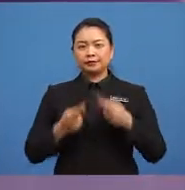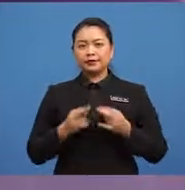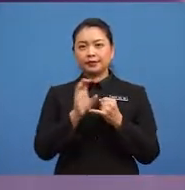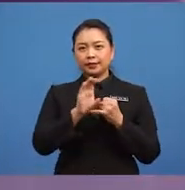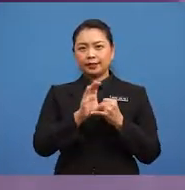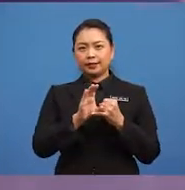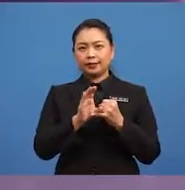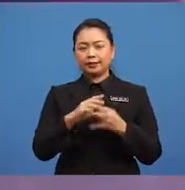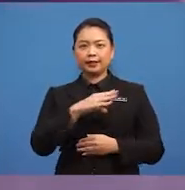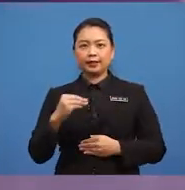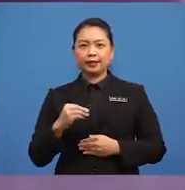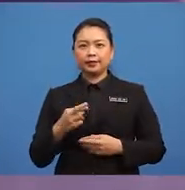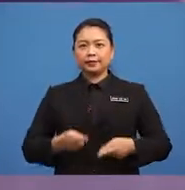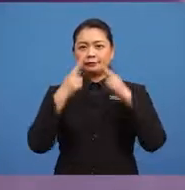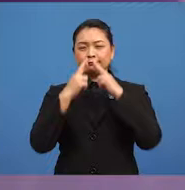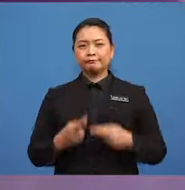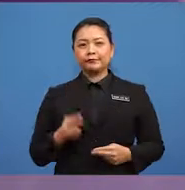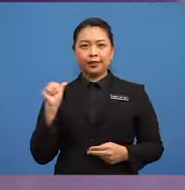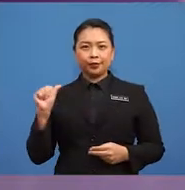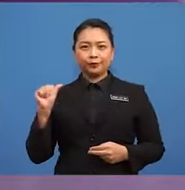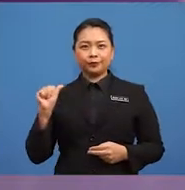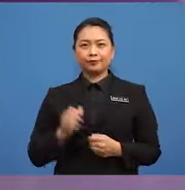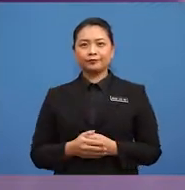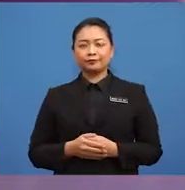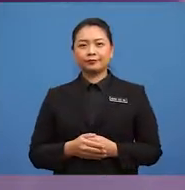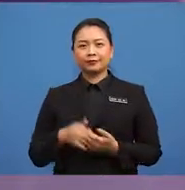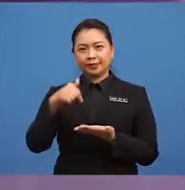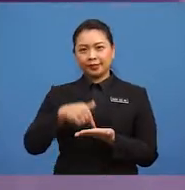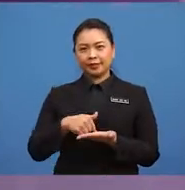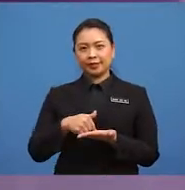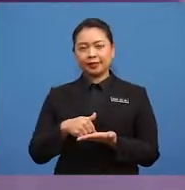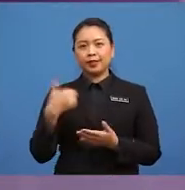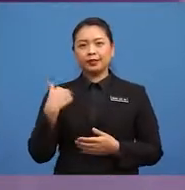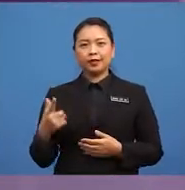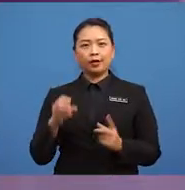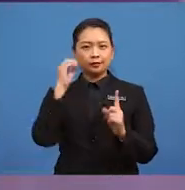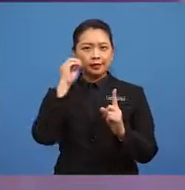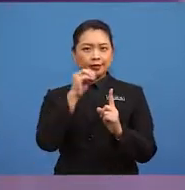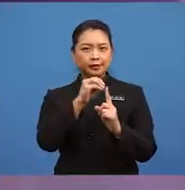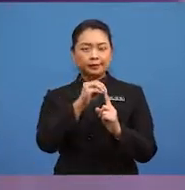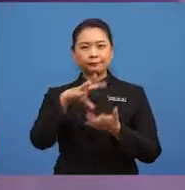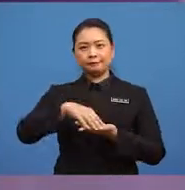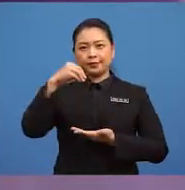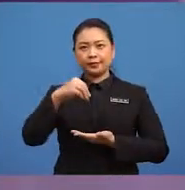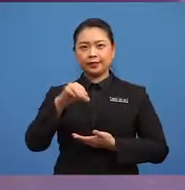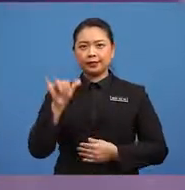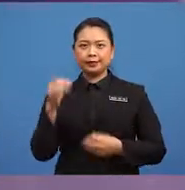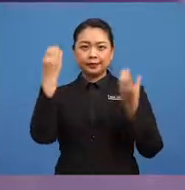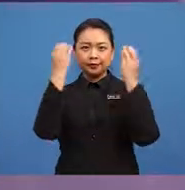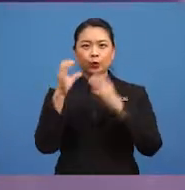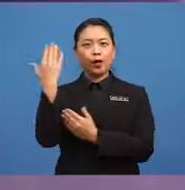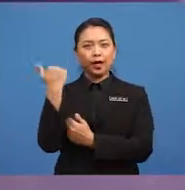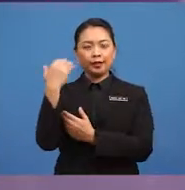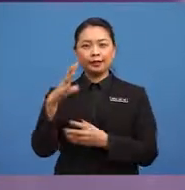sel dan respirasi aerob. Ini pula adalah objektif pembelajaran yang cikgu harap